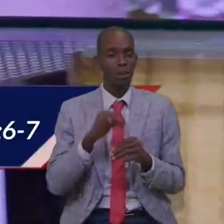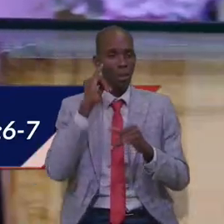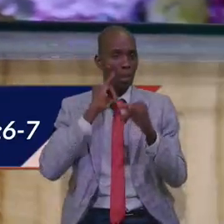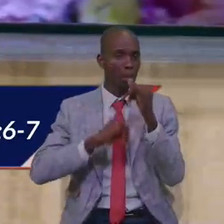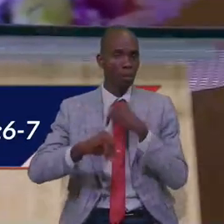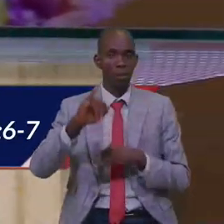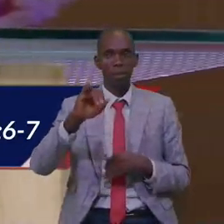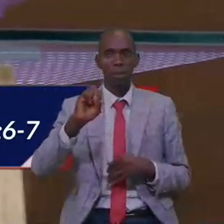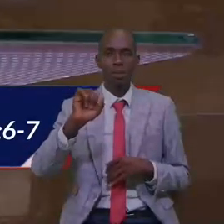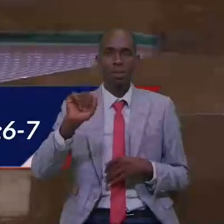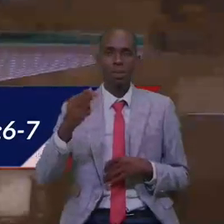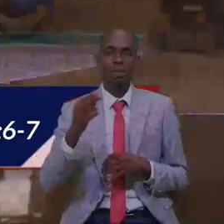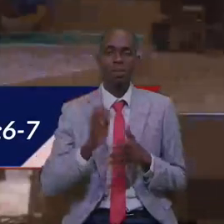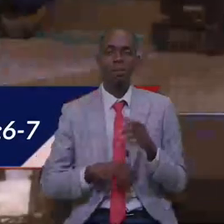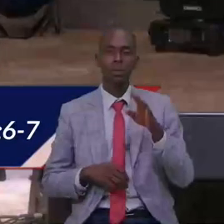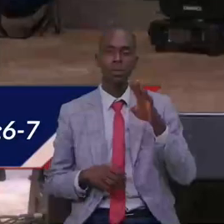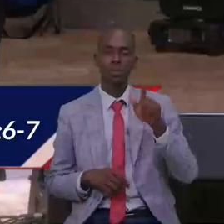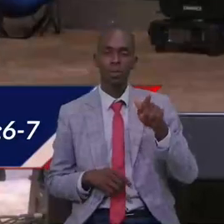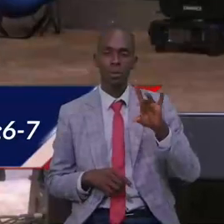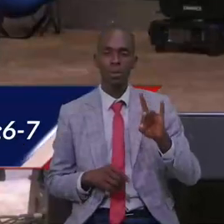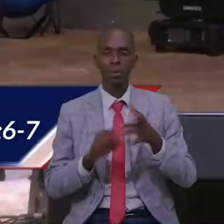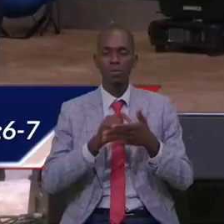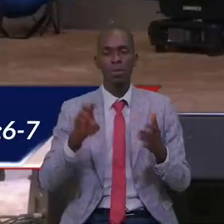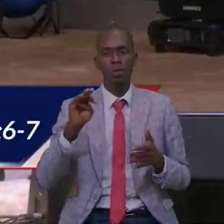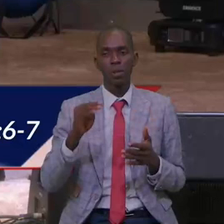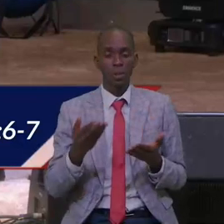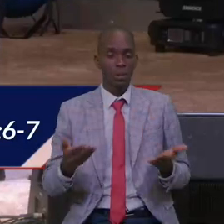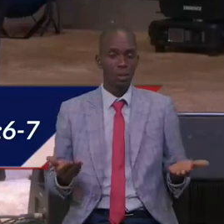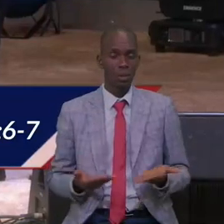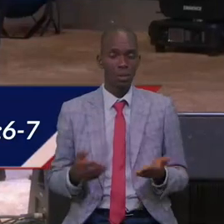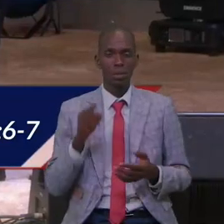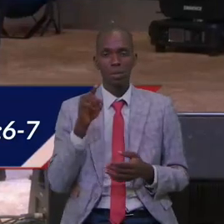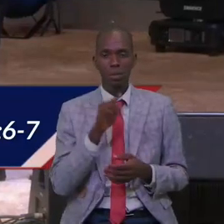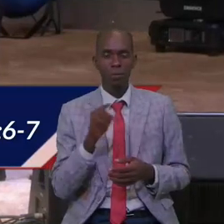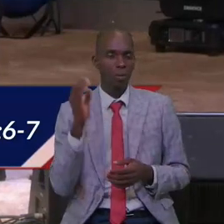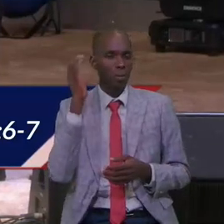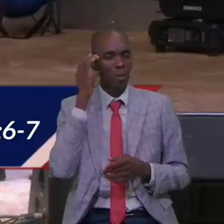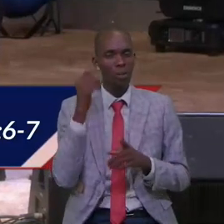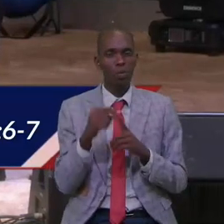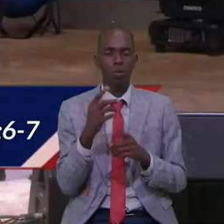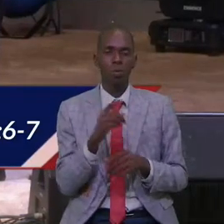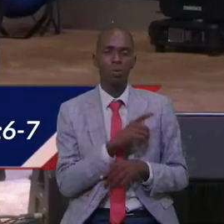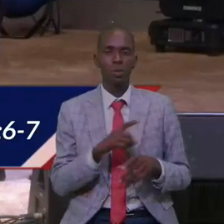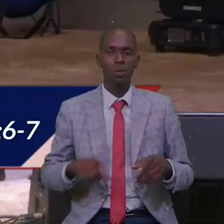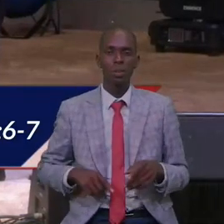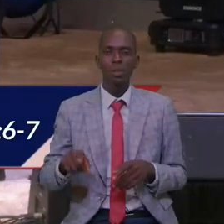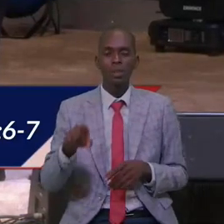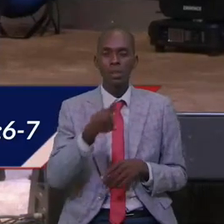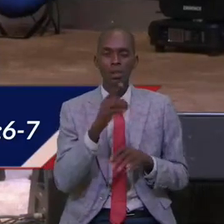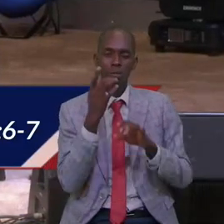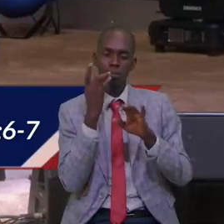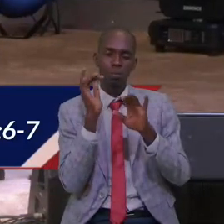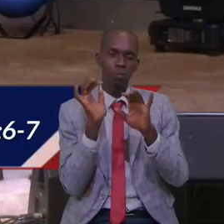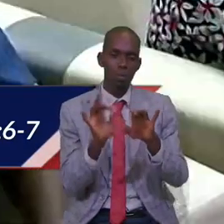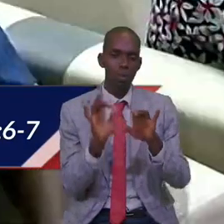verset 14. Verset 14. Écoutez donc la parole de l'Éternel.